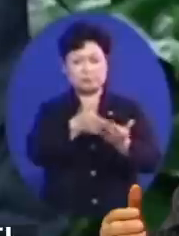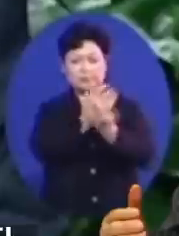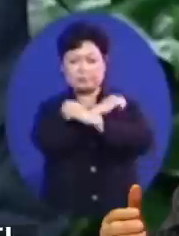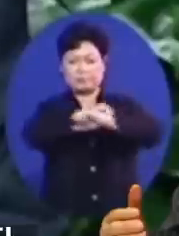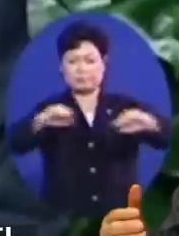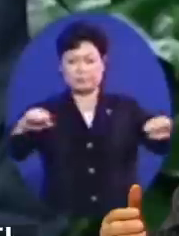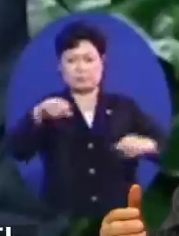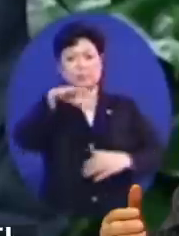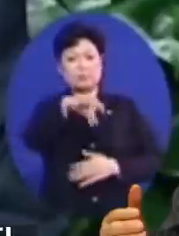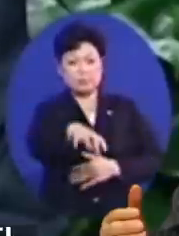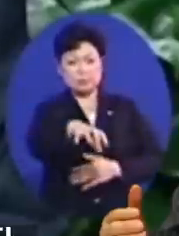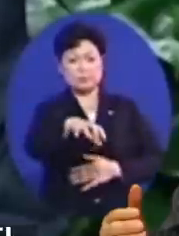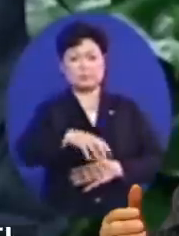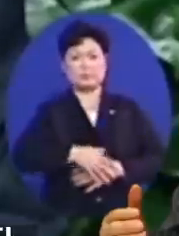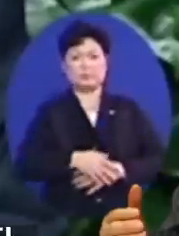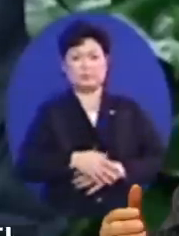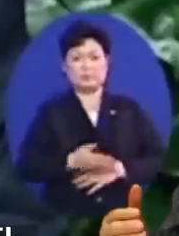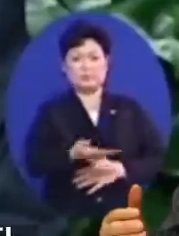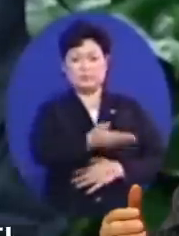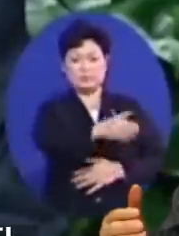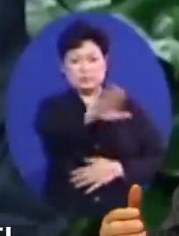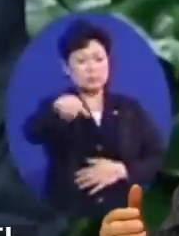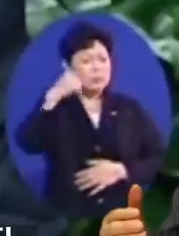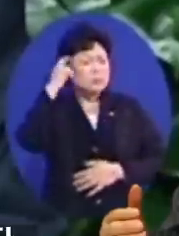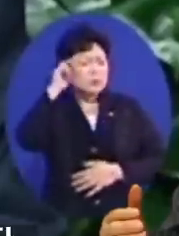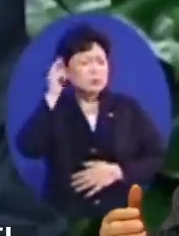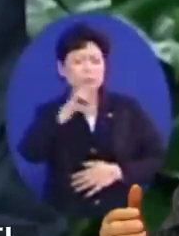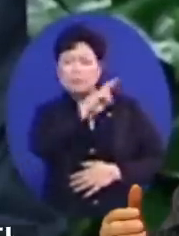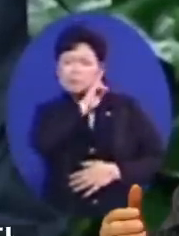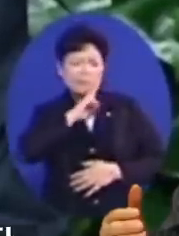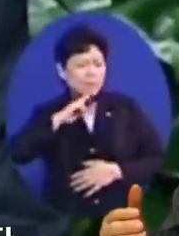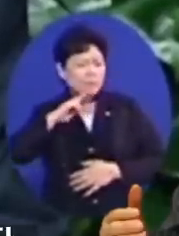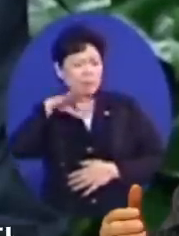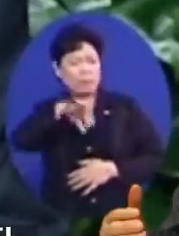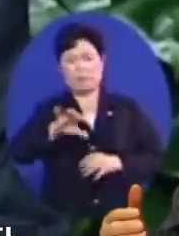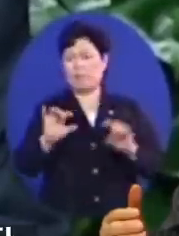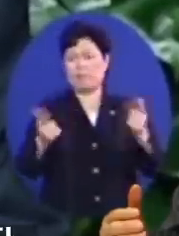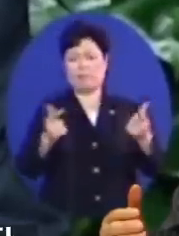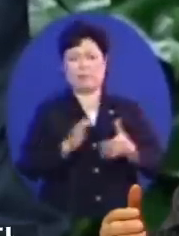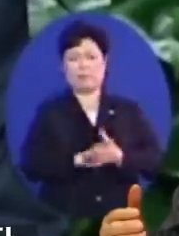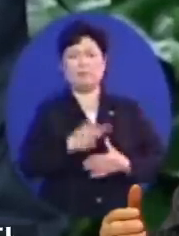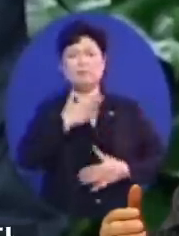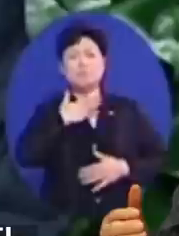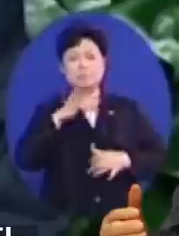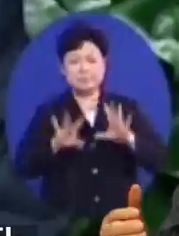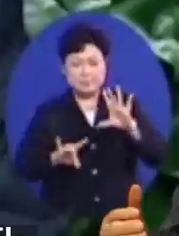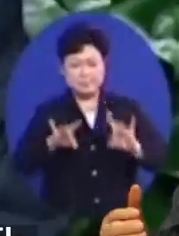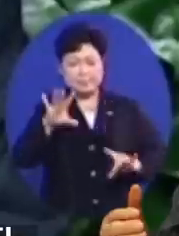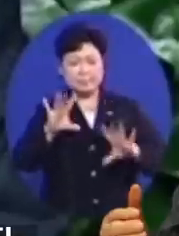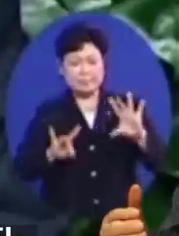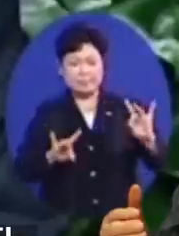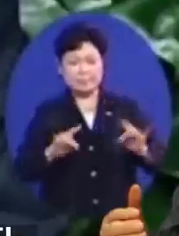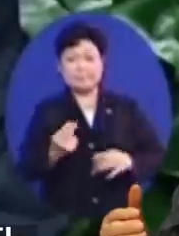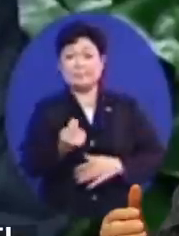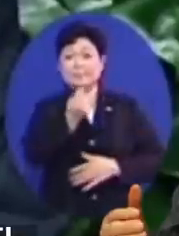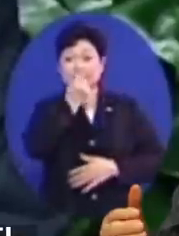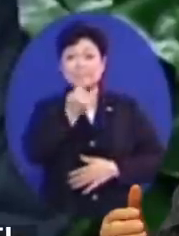것이 우리가 생각하기에 편안한 곳이 아닙니다. 메마르고